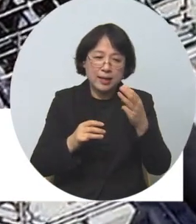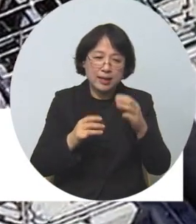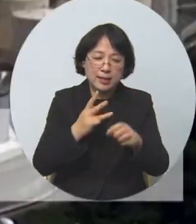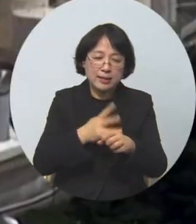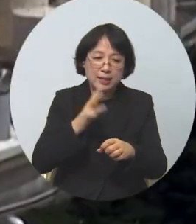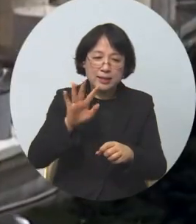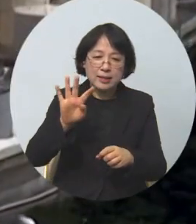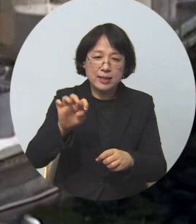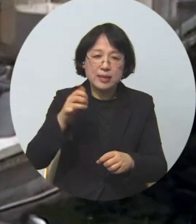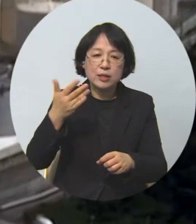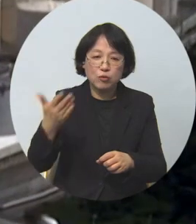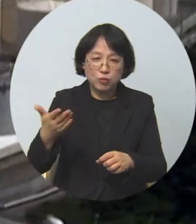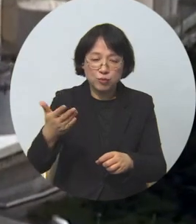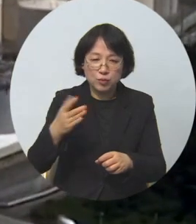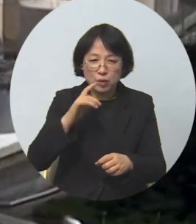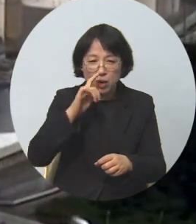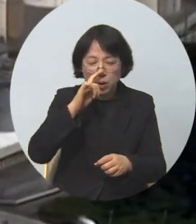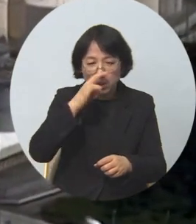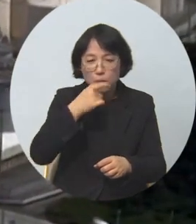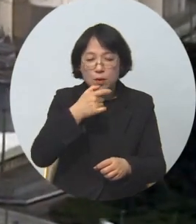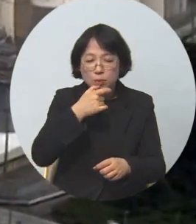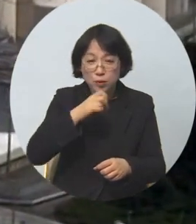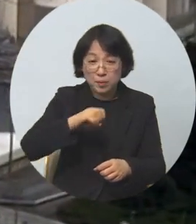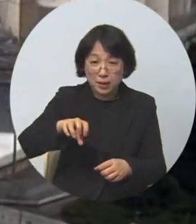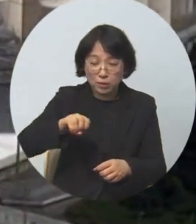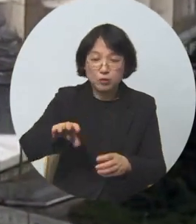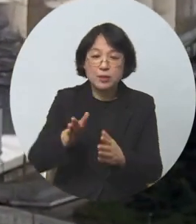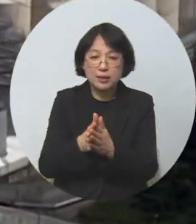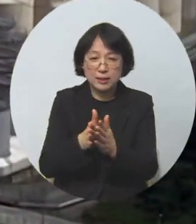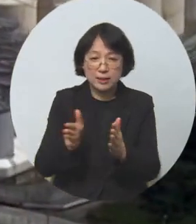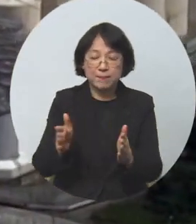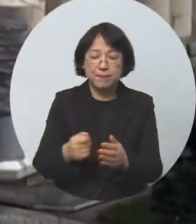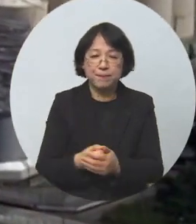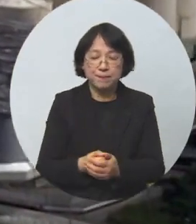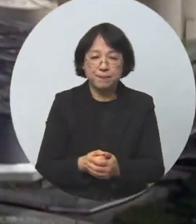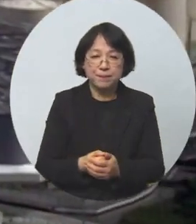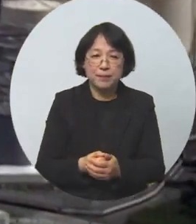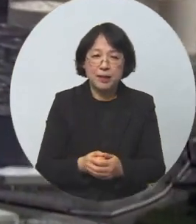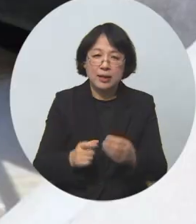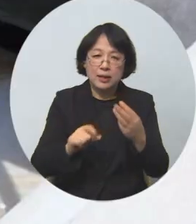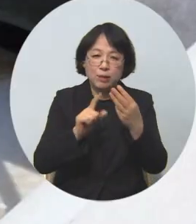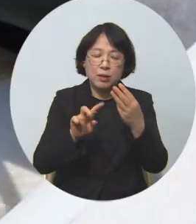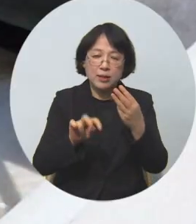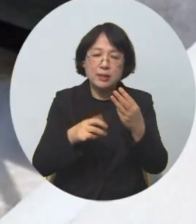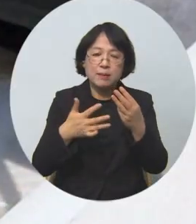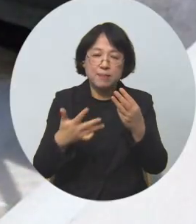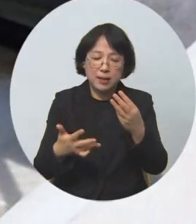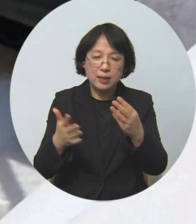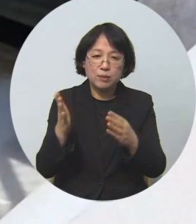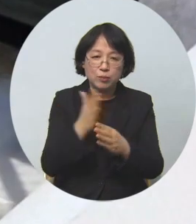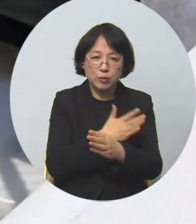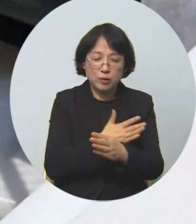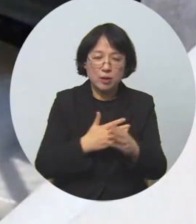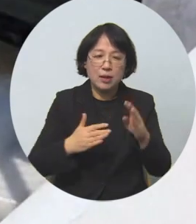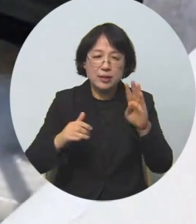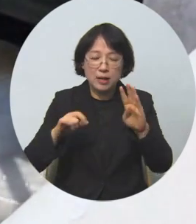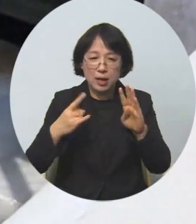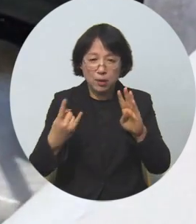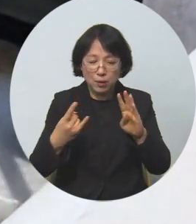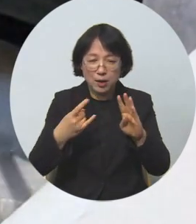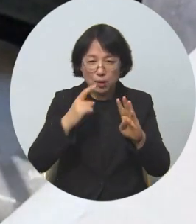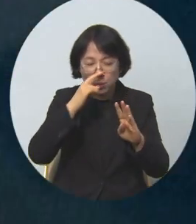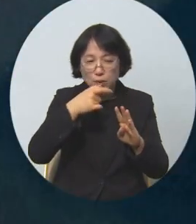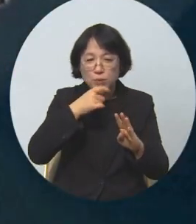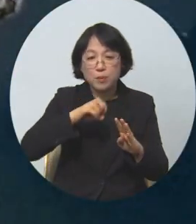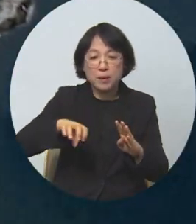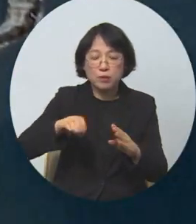제기했습니다 한편 후쿠시마 제 1원전에서 지난달 28일부터네 번째 방류가 이뤄지고 있습니다 우리